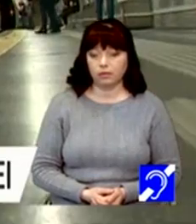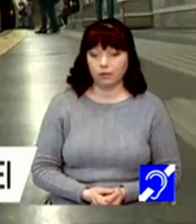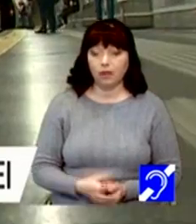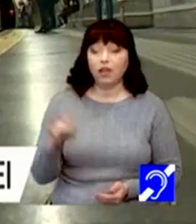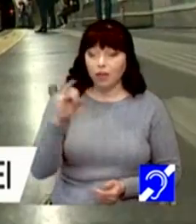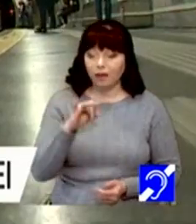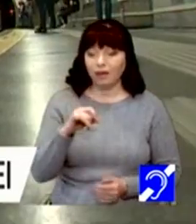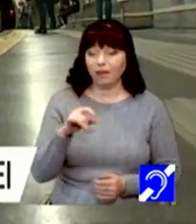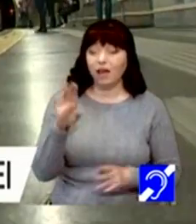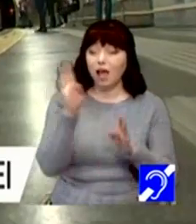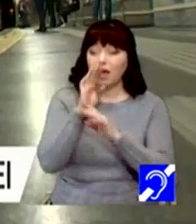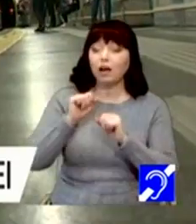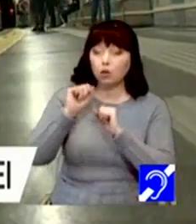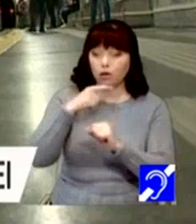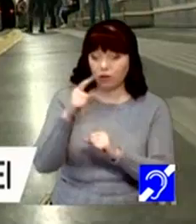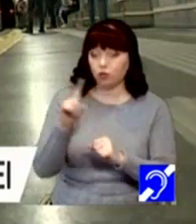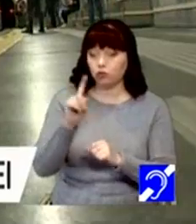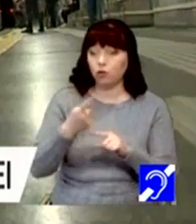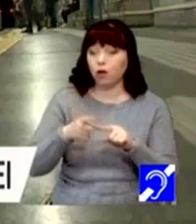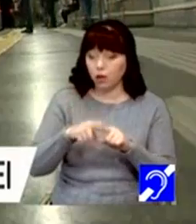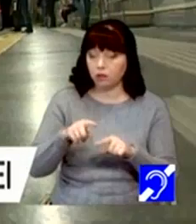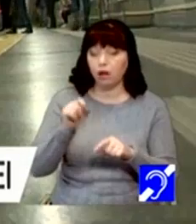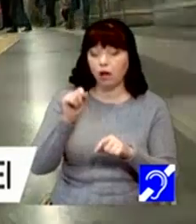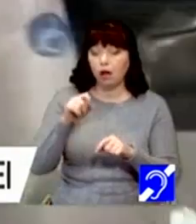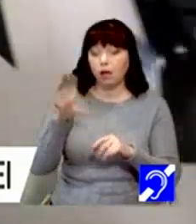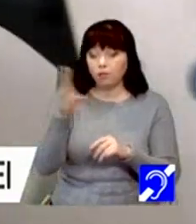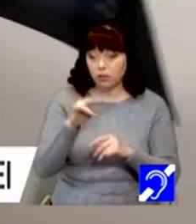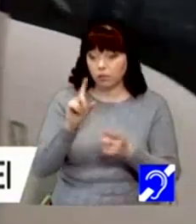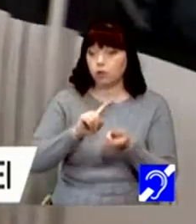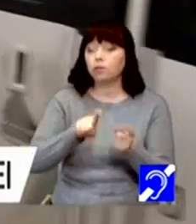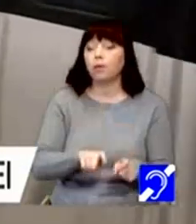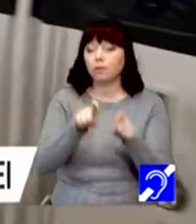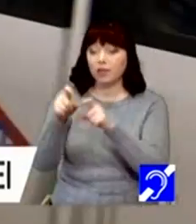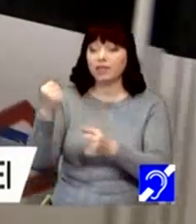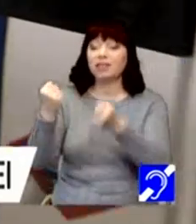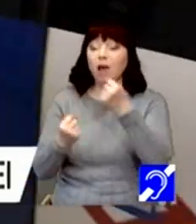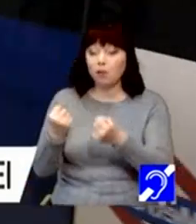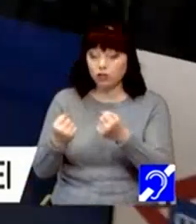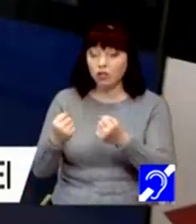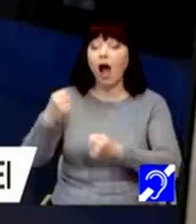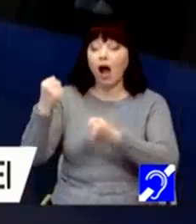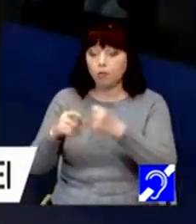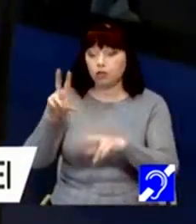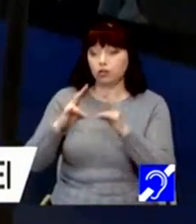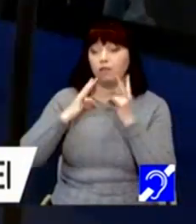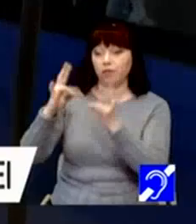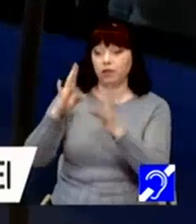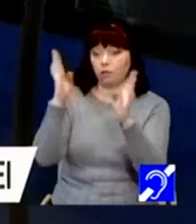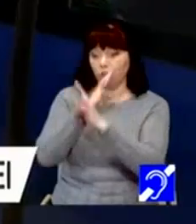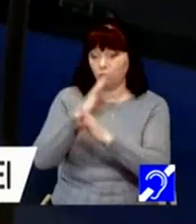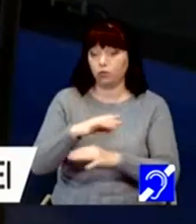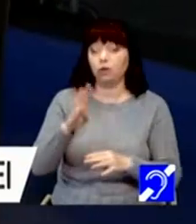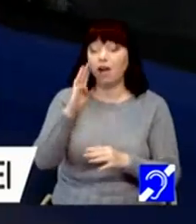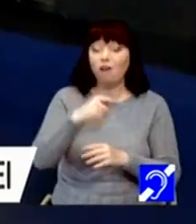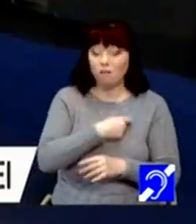și ecologiștii critică măsura despre care spun că îi va împinge pe mult spre mașini lucru care va crește poluarea în oraș metroul din Madrid are peste